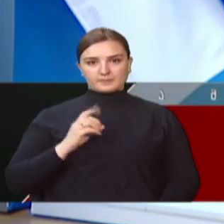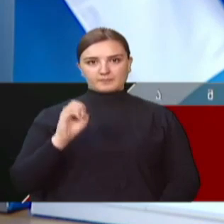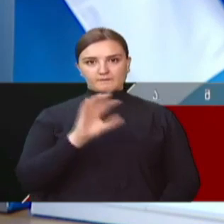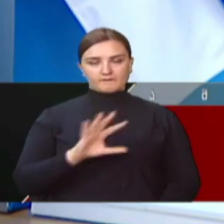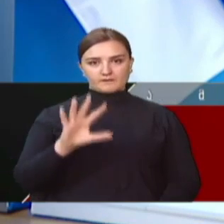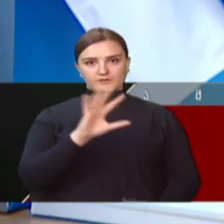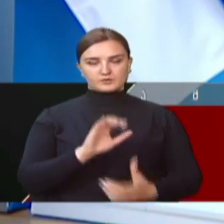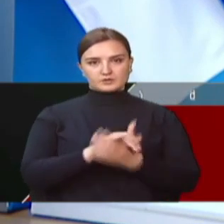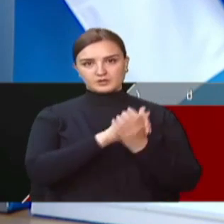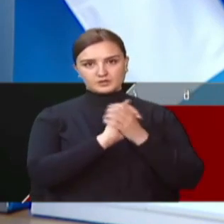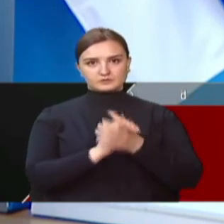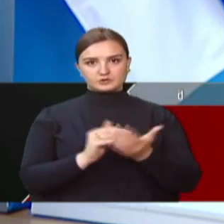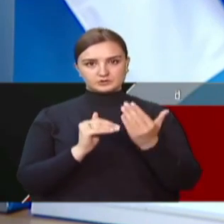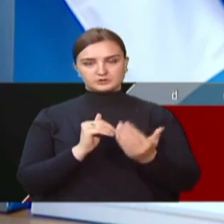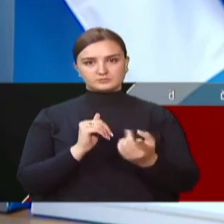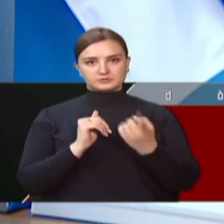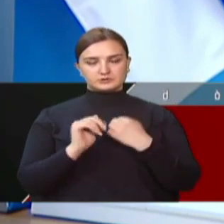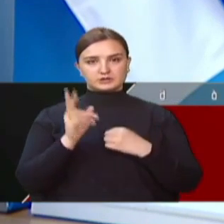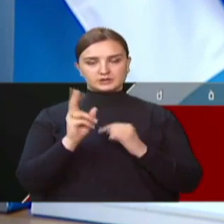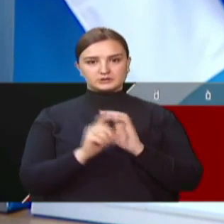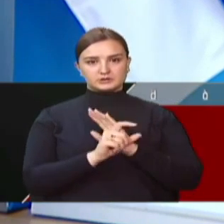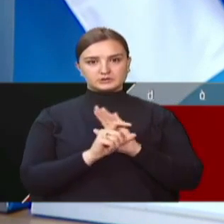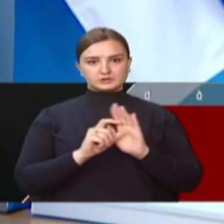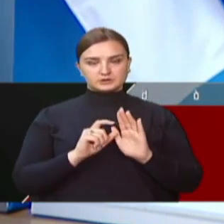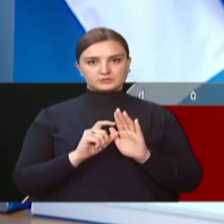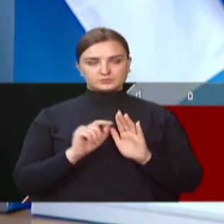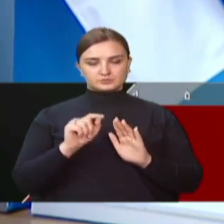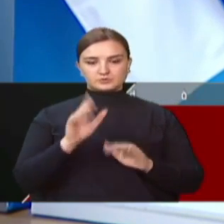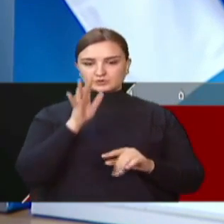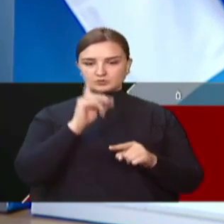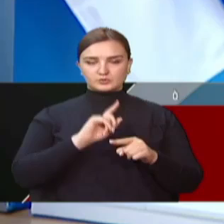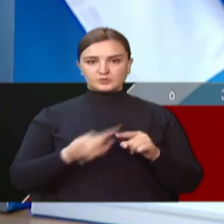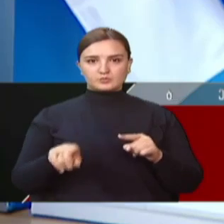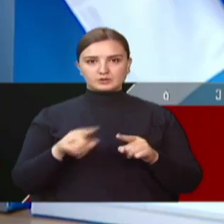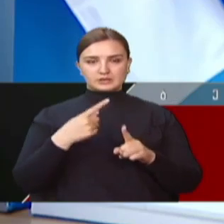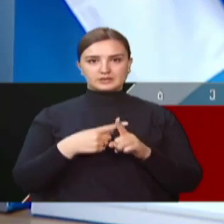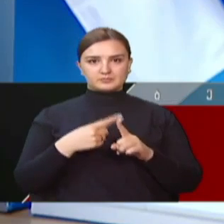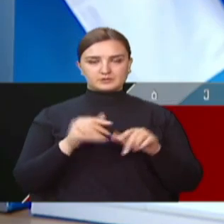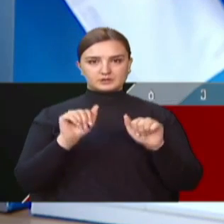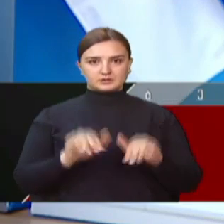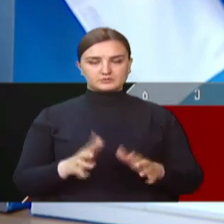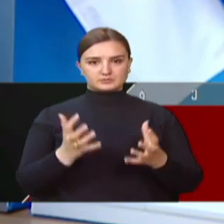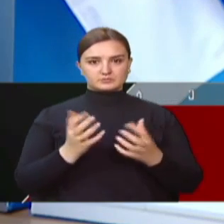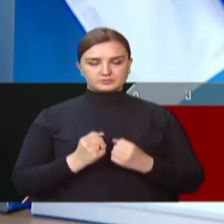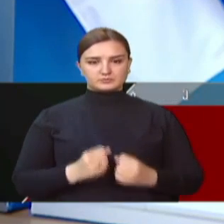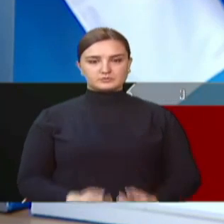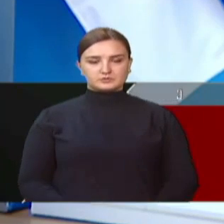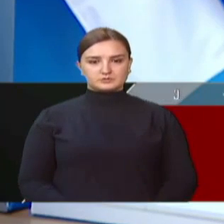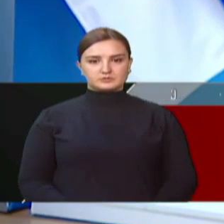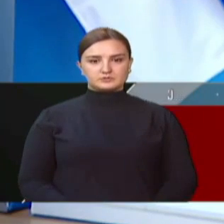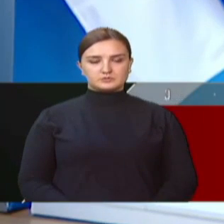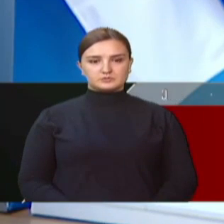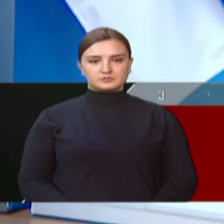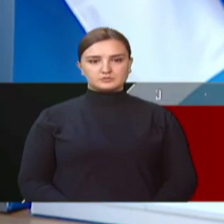არის არა დემარში, არამედ კანდიდატის სტატუსზე დროული დადებითი გადაწყვეტილების მიღება. ყოველგვარი დაყოვნება